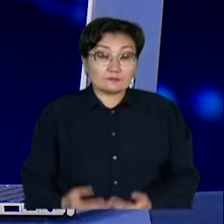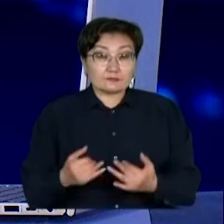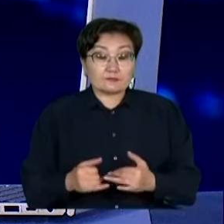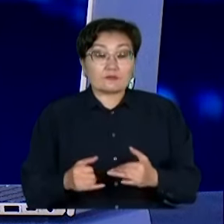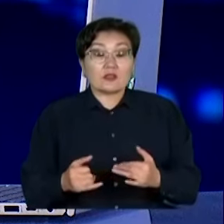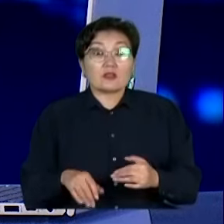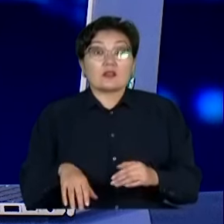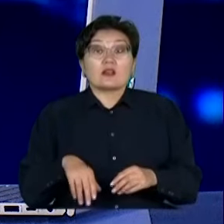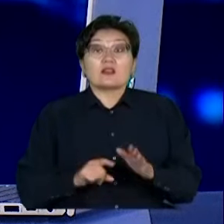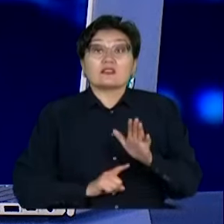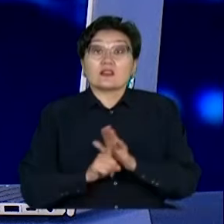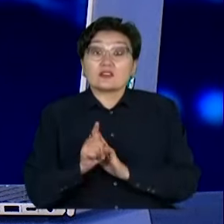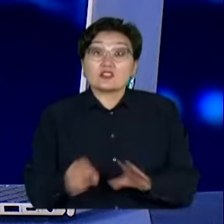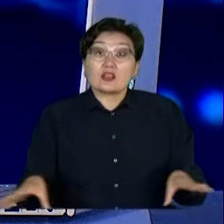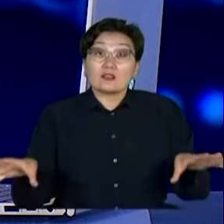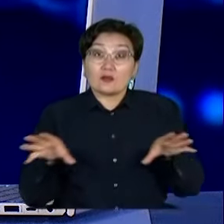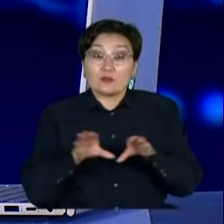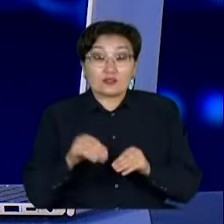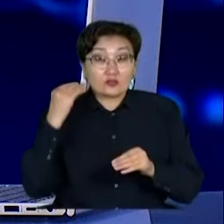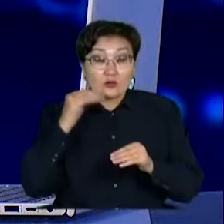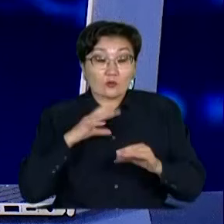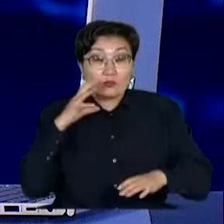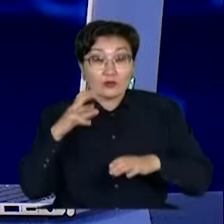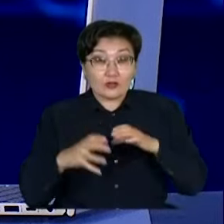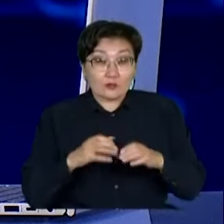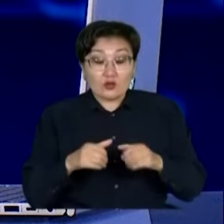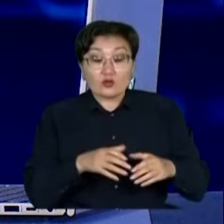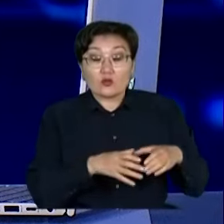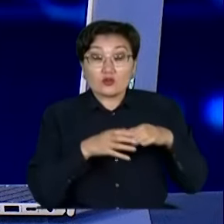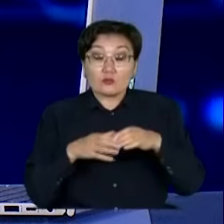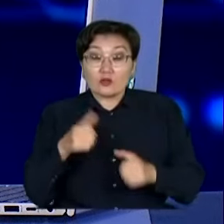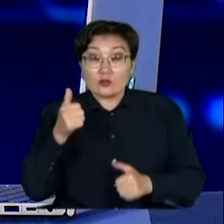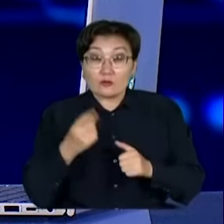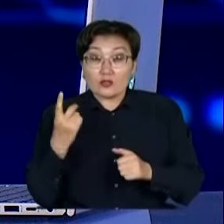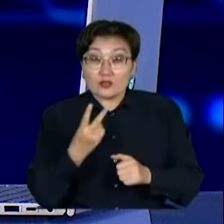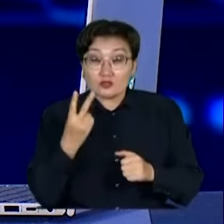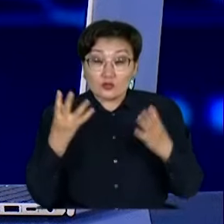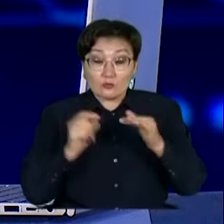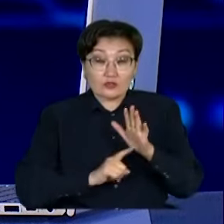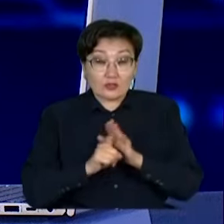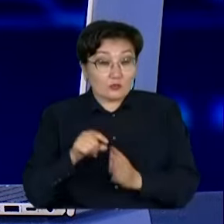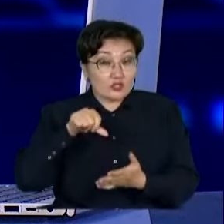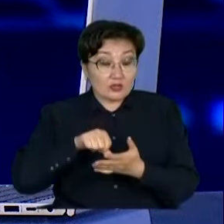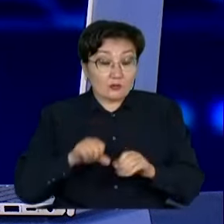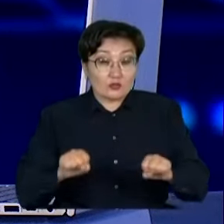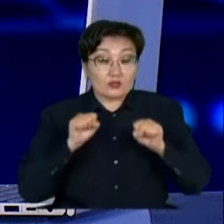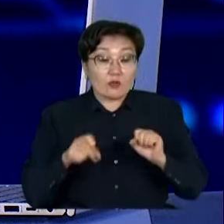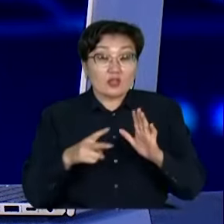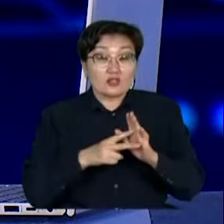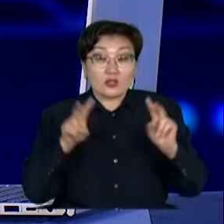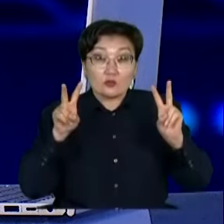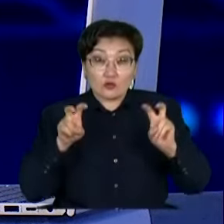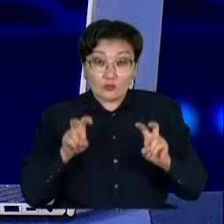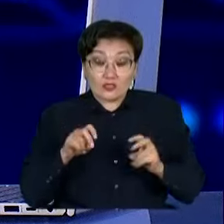Дүбір түрк әлемі көстіккен көшпенділер ойнының екінші күні басталды. Дүниежүзілік дүбірлі додада бүгін қатысушылар спорттың жеті түрінен